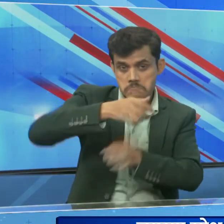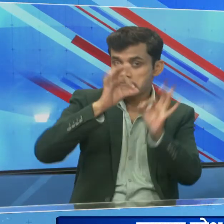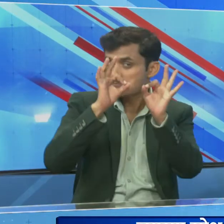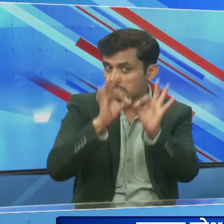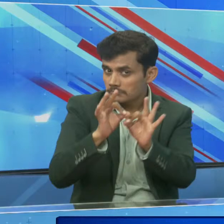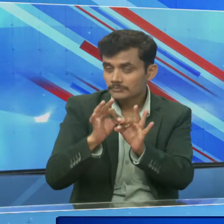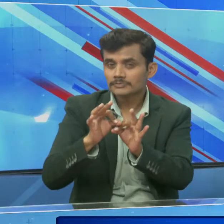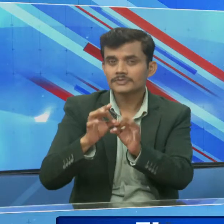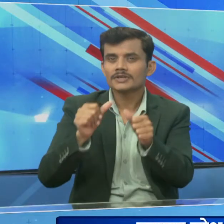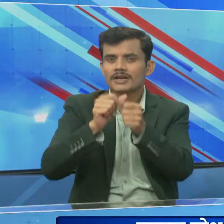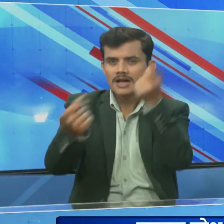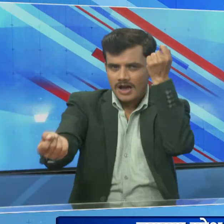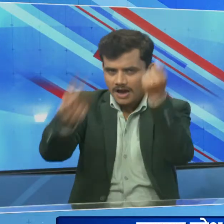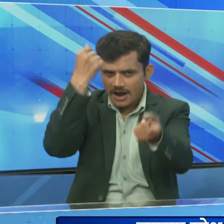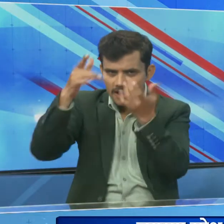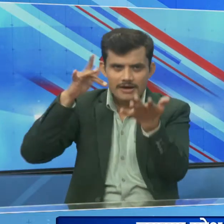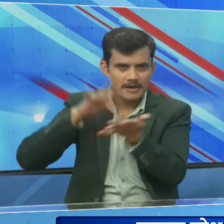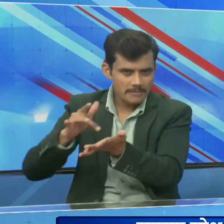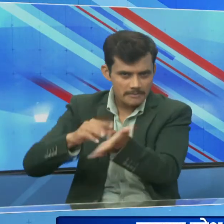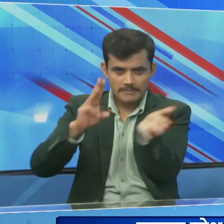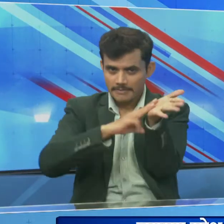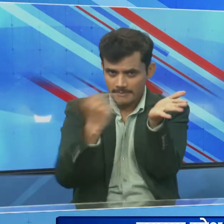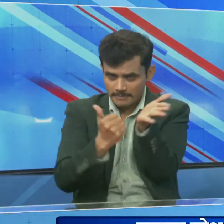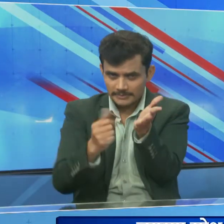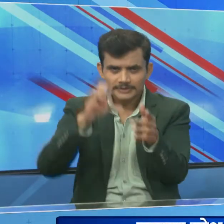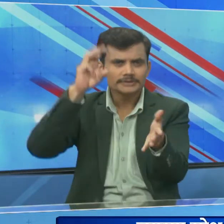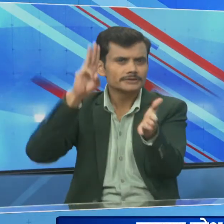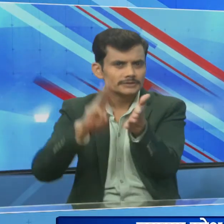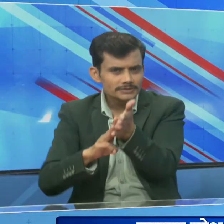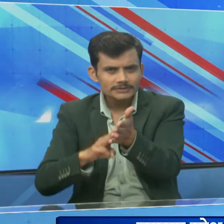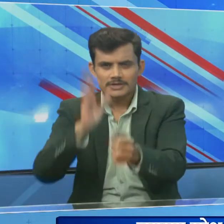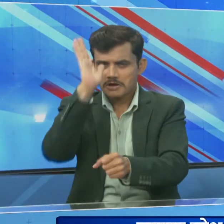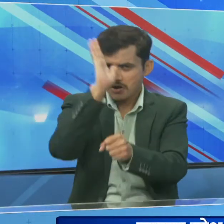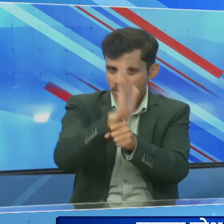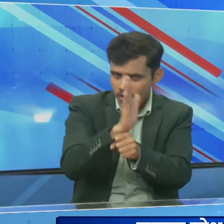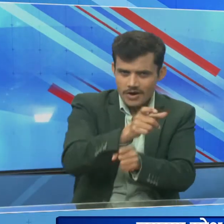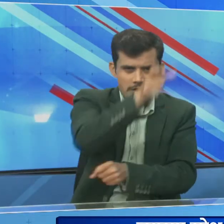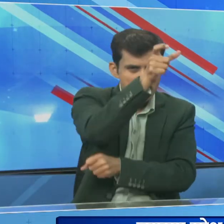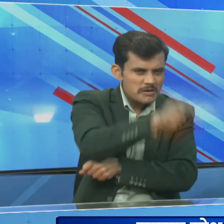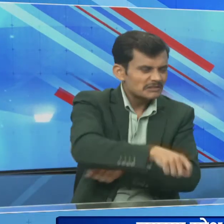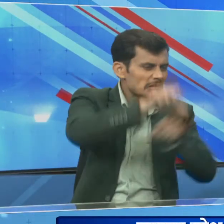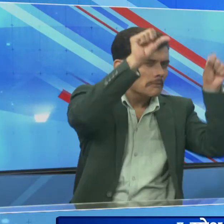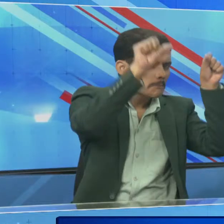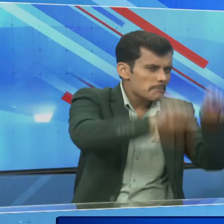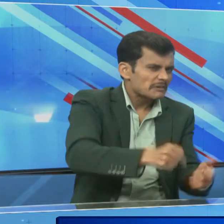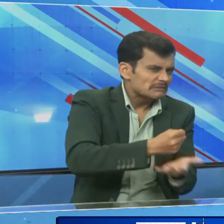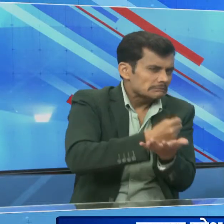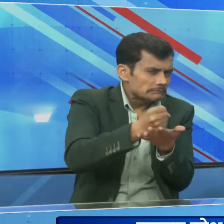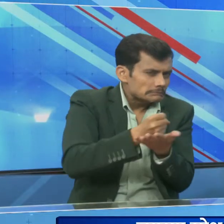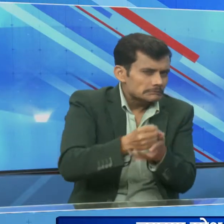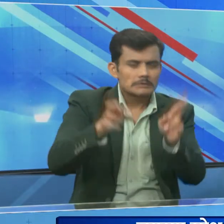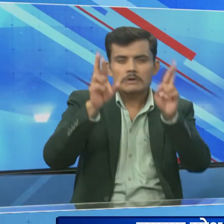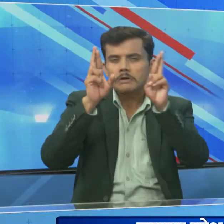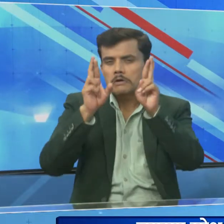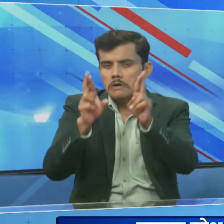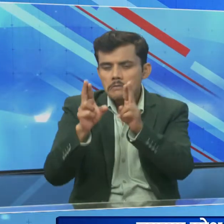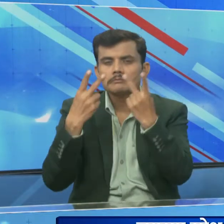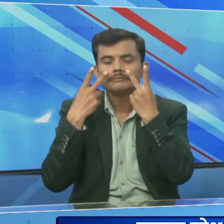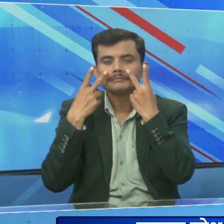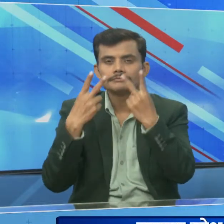7 मंत्री और मुख्यमंत्री खुद जोरहाट में कांग्रेस उम्मीदवार को हराने की पूरी कोशिश कर रहे हैं।